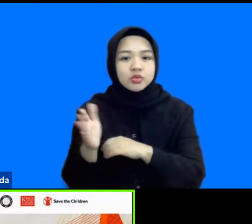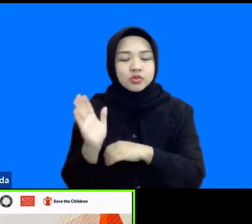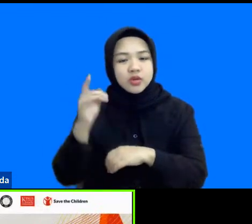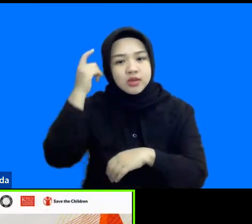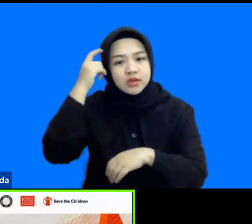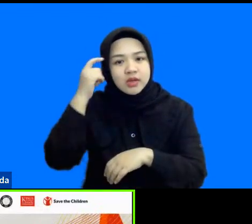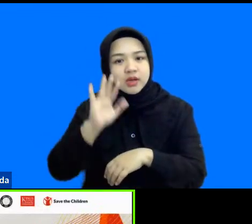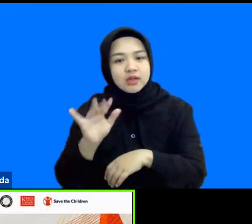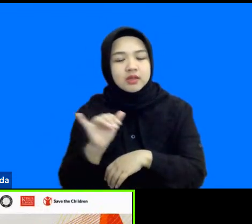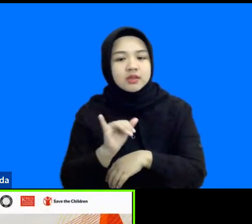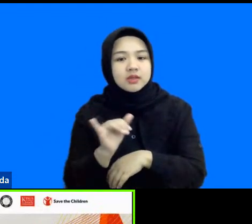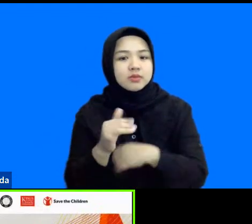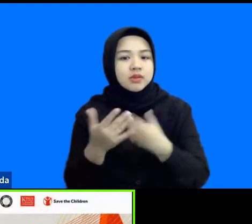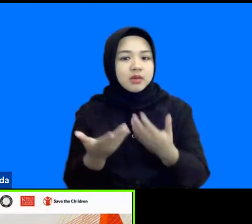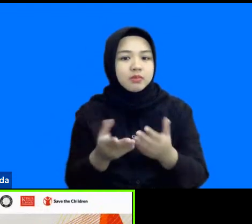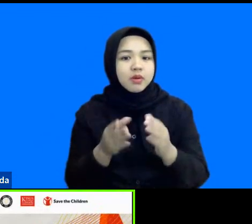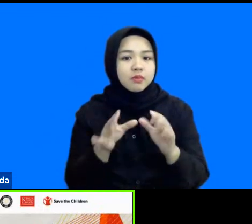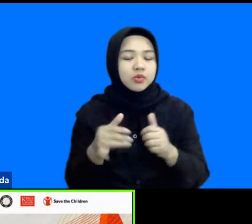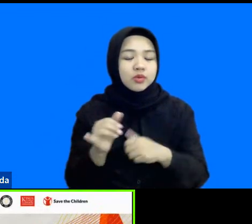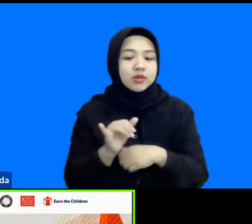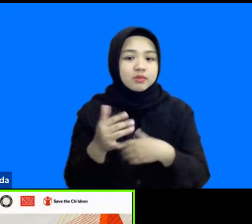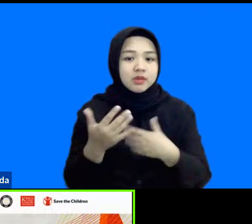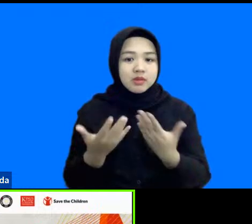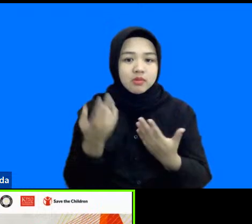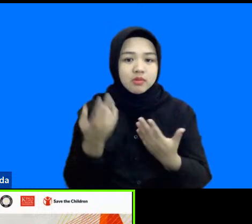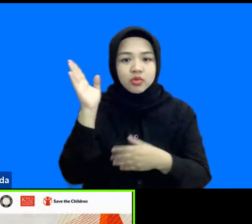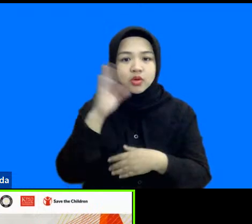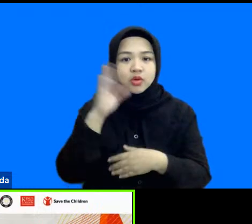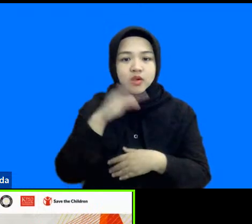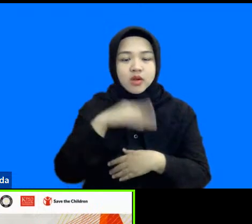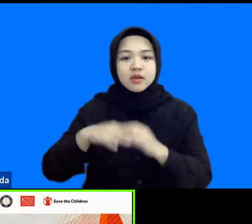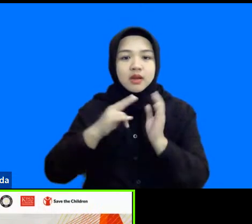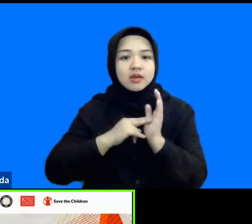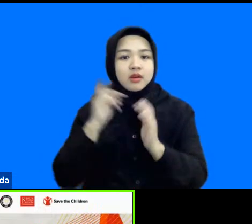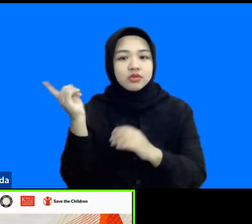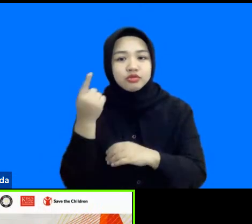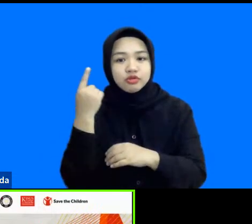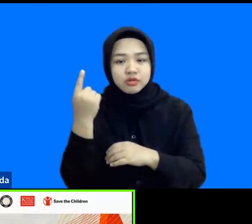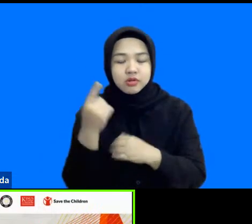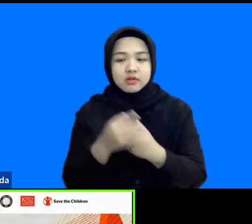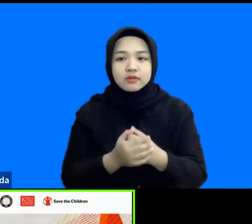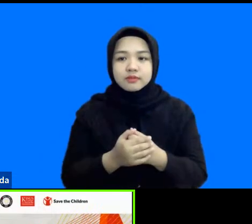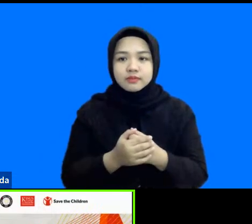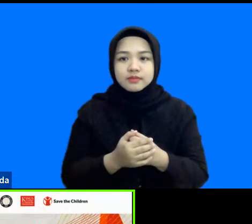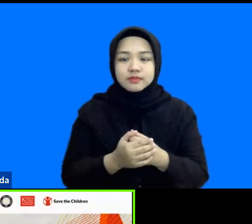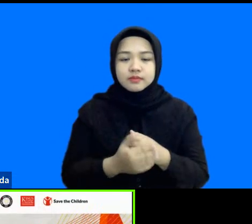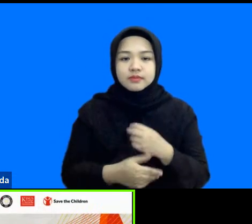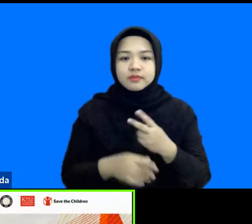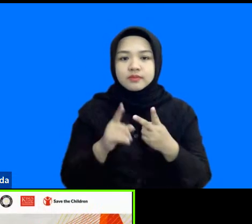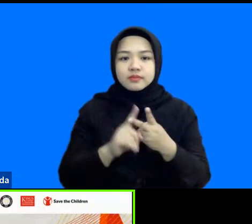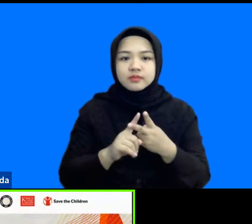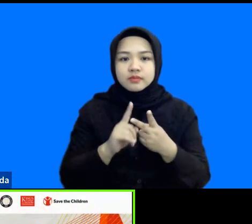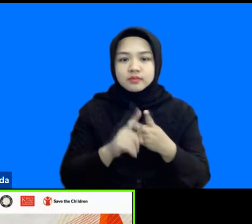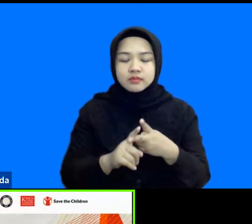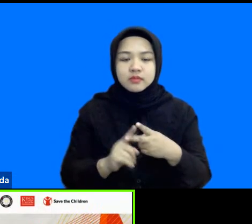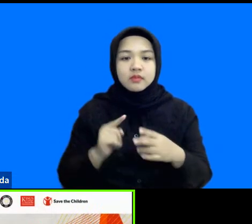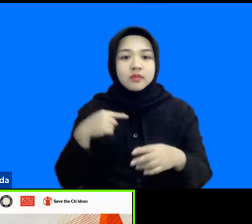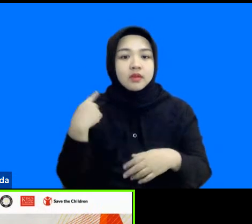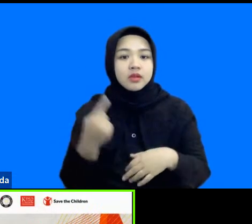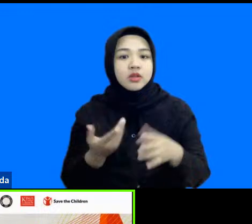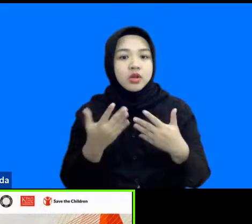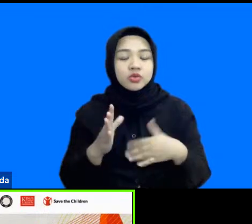nanti seperti apa bentuknya untuk Hari Anak Nasional. Itu yang pertama. Dan kalau yang kedua, kami juga